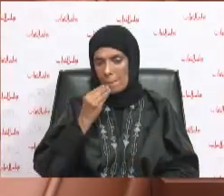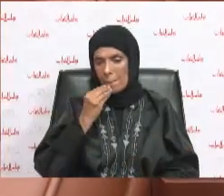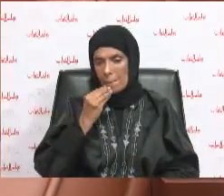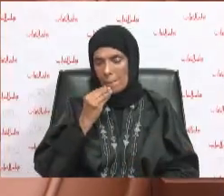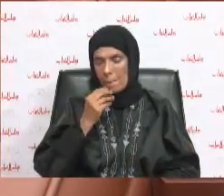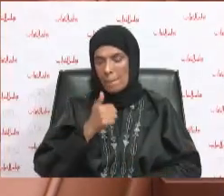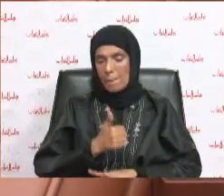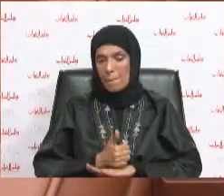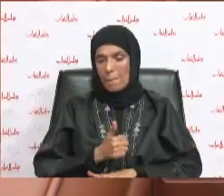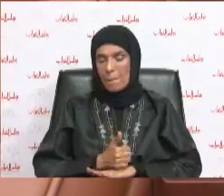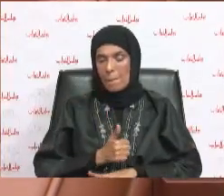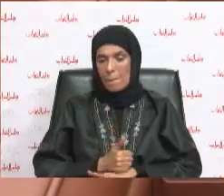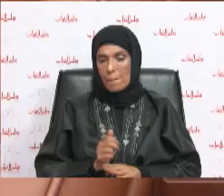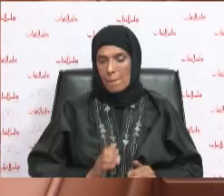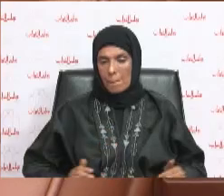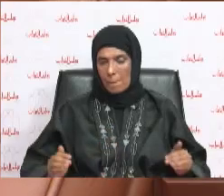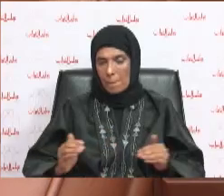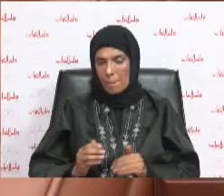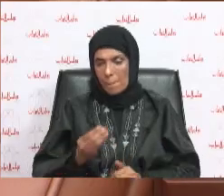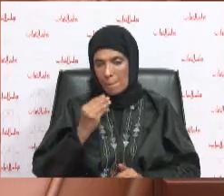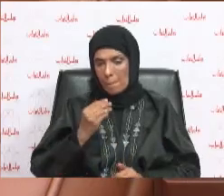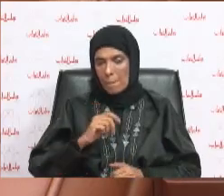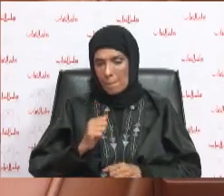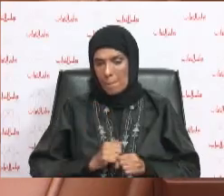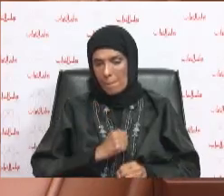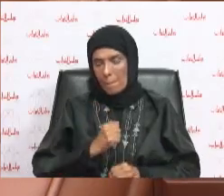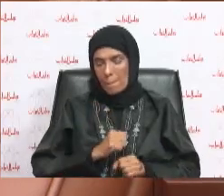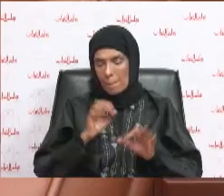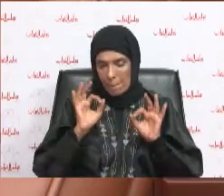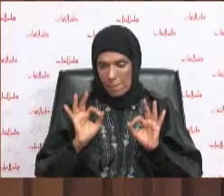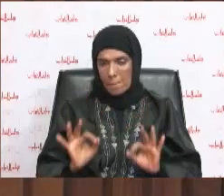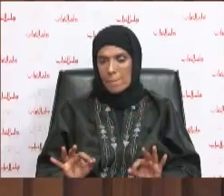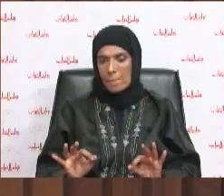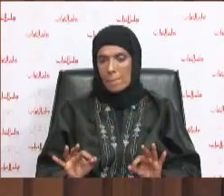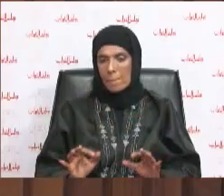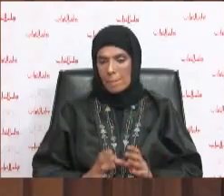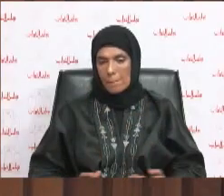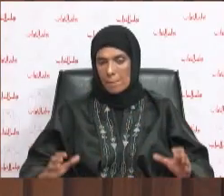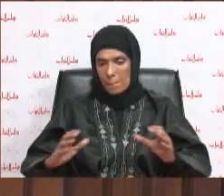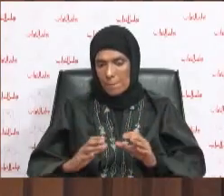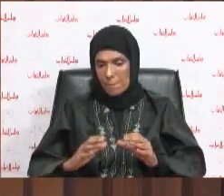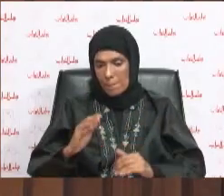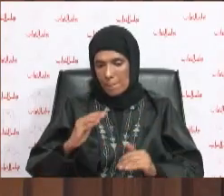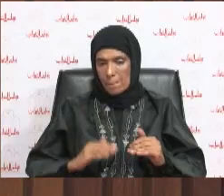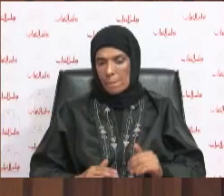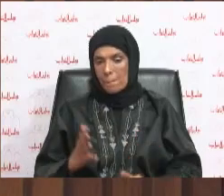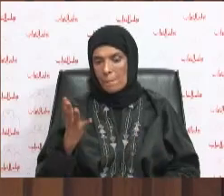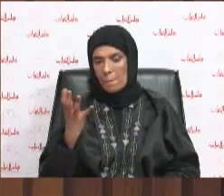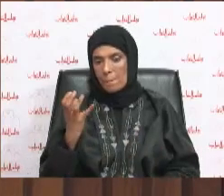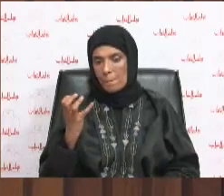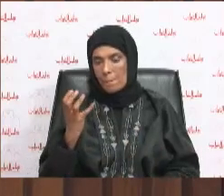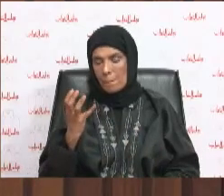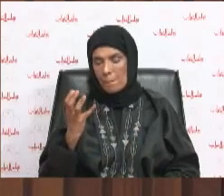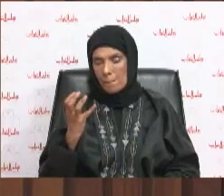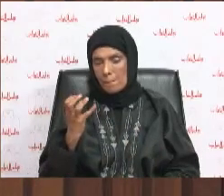الأساسية وسلة من السلع الاستهلاكية الأساسية، والتي مجموعها يبلغ أكثر من 500